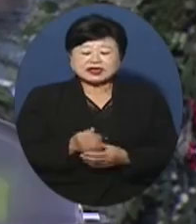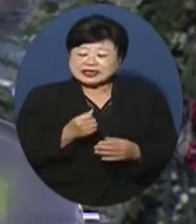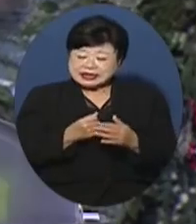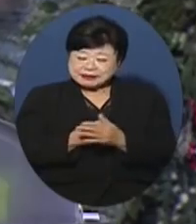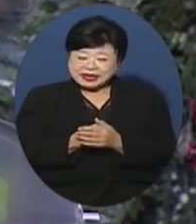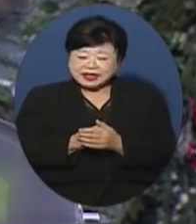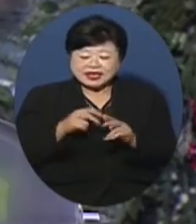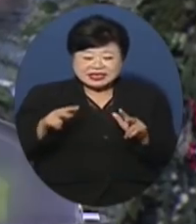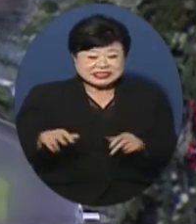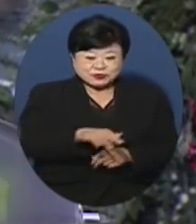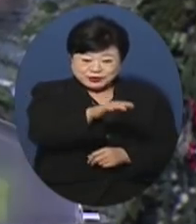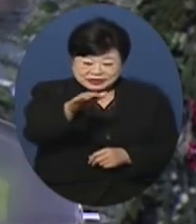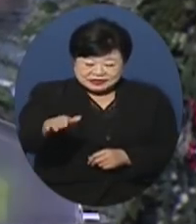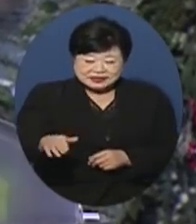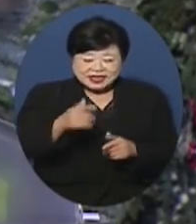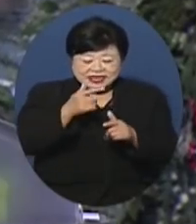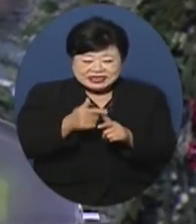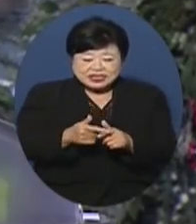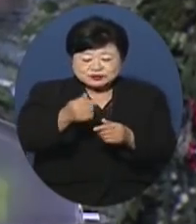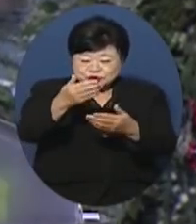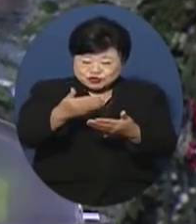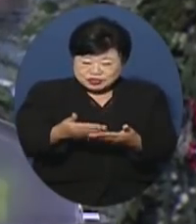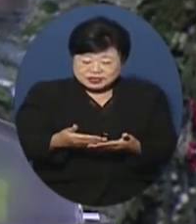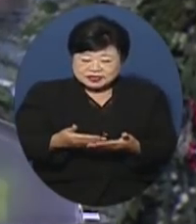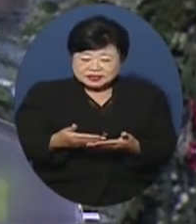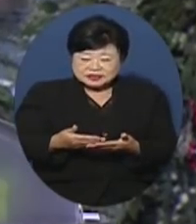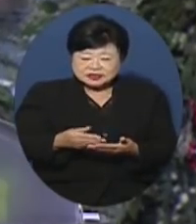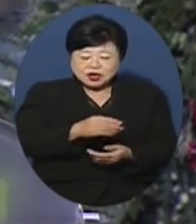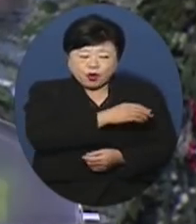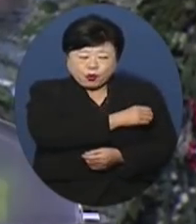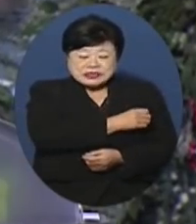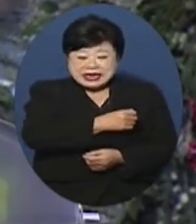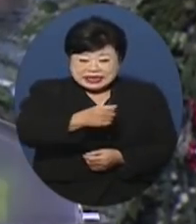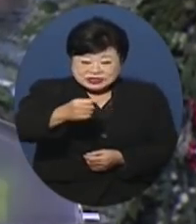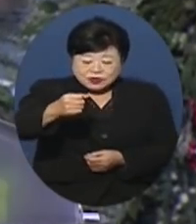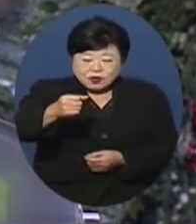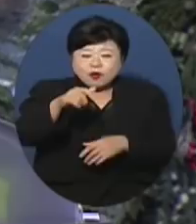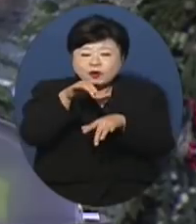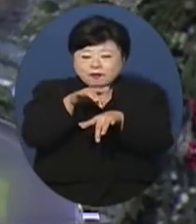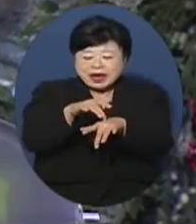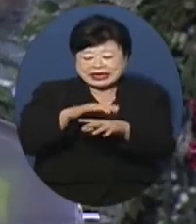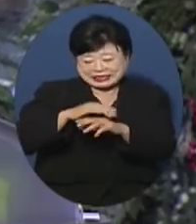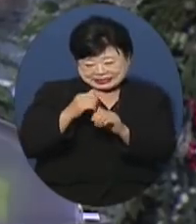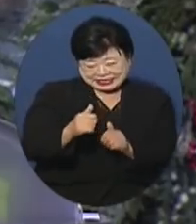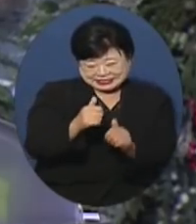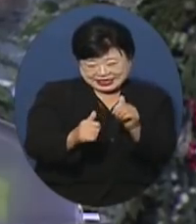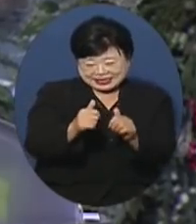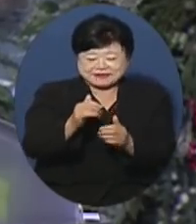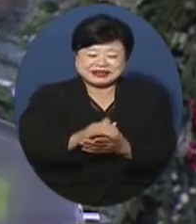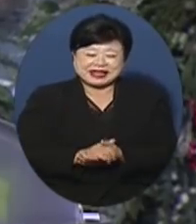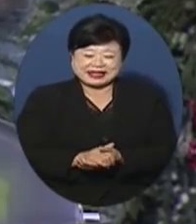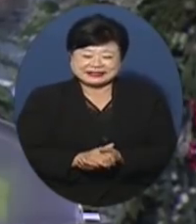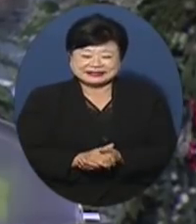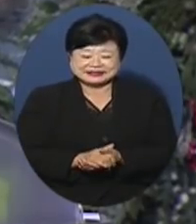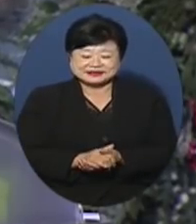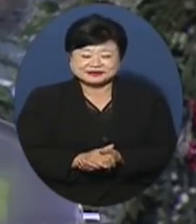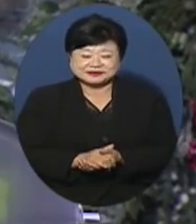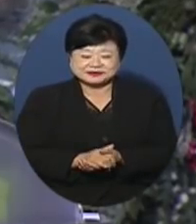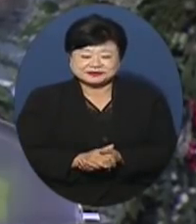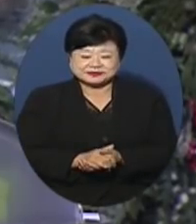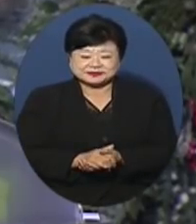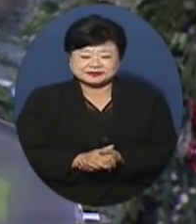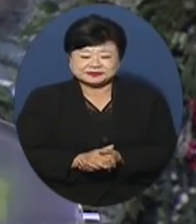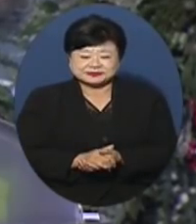그러므로 이제 우리는 예수님이 주신 권세를 가지고 마귀를 대적해야 합니다.